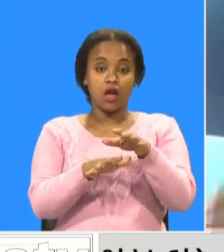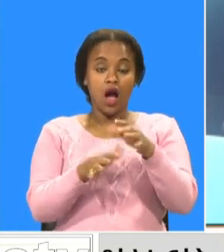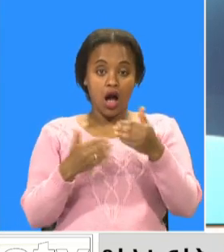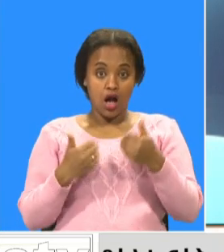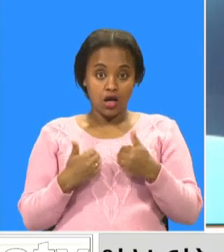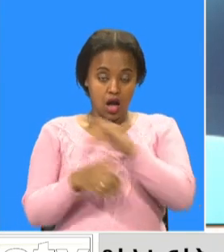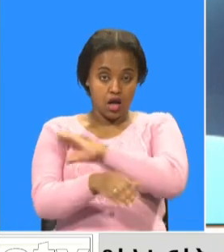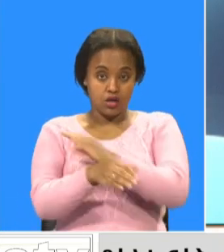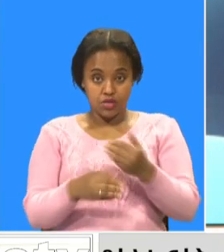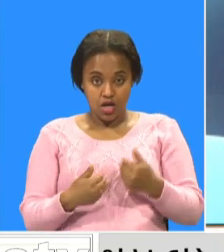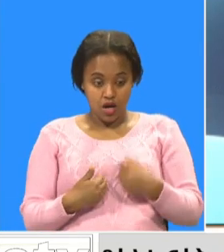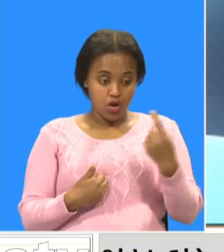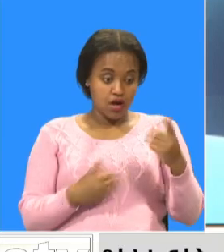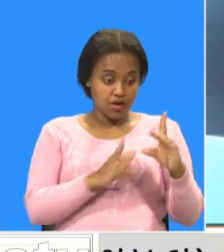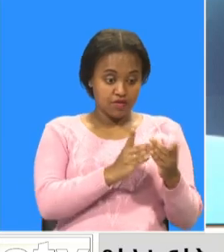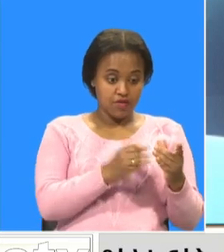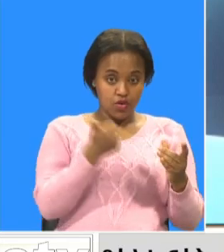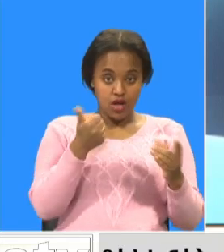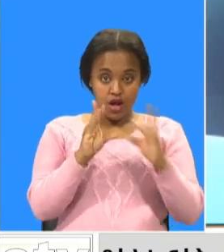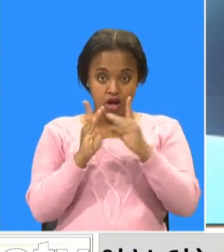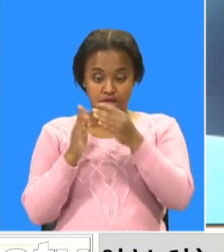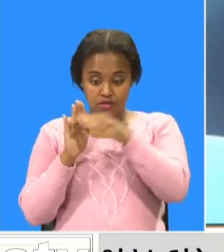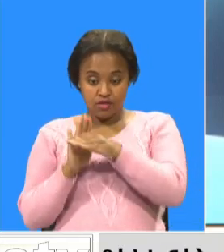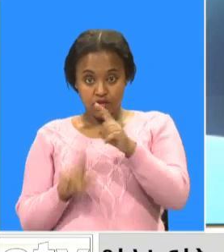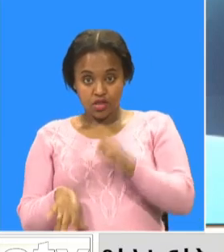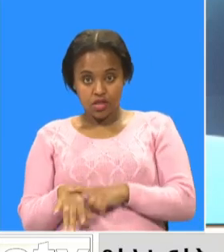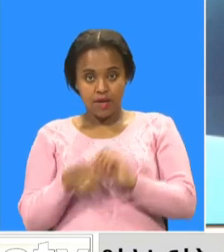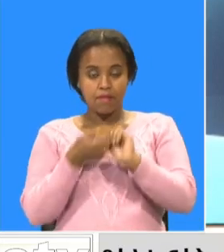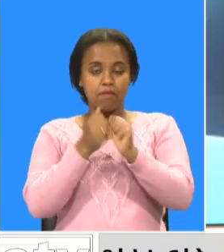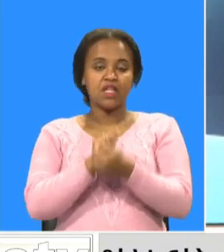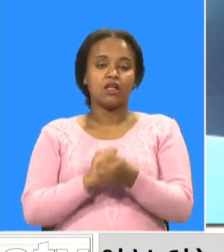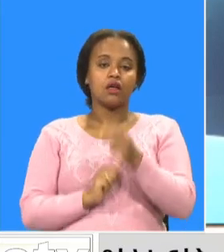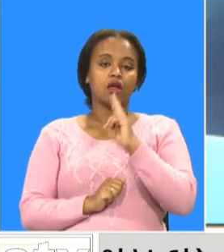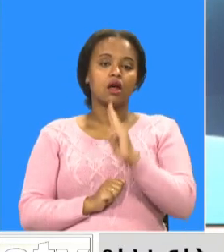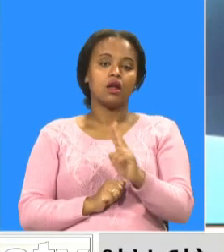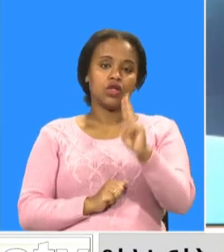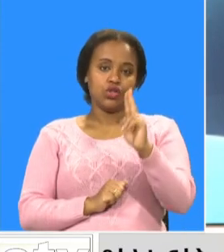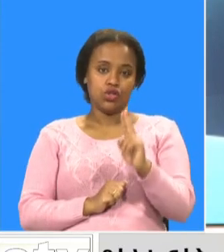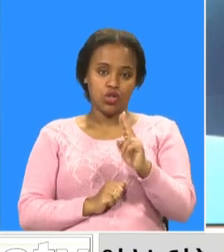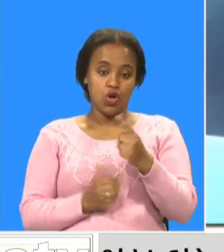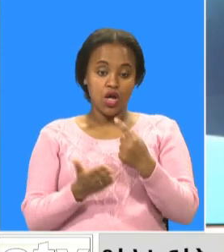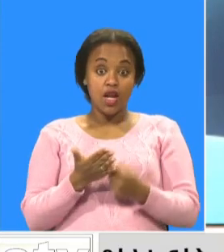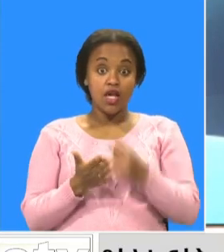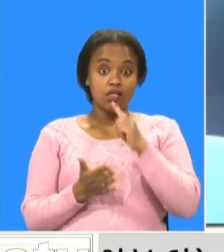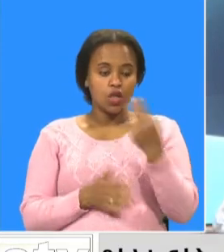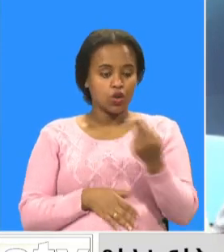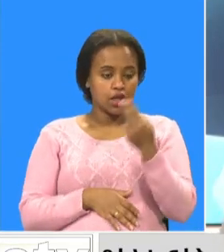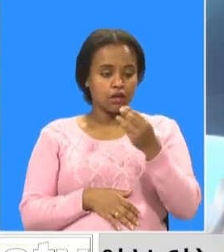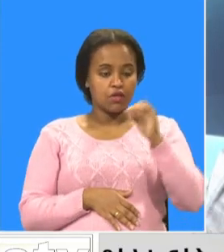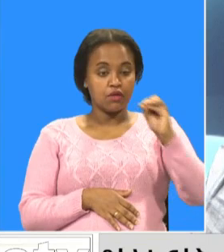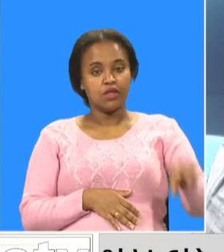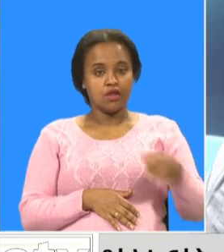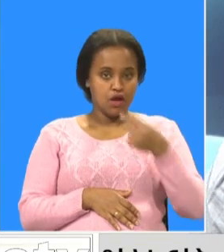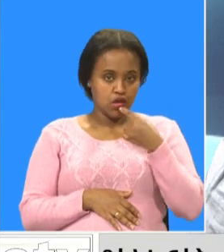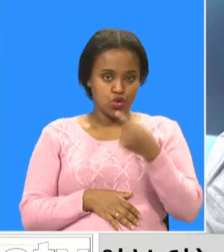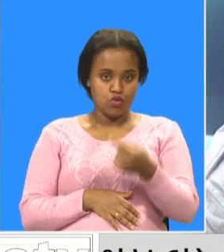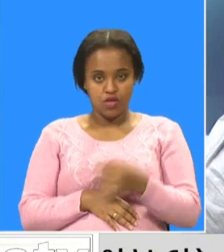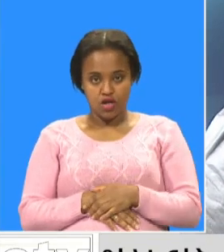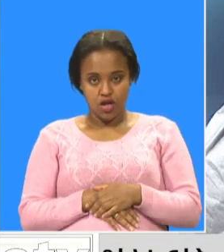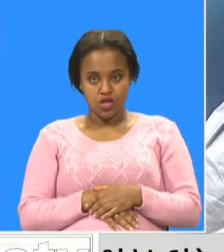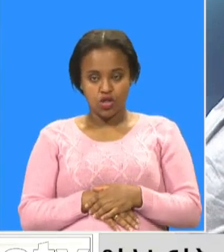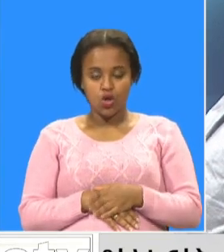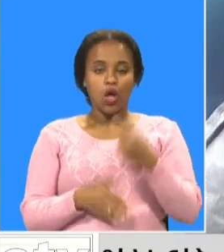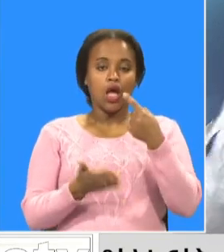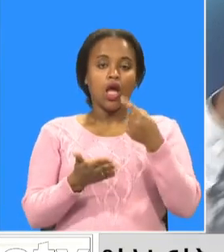ከአንድ ሩም ወደ ሌላ ሩም በሚተደበት ጊዜ እነዚህን የምትቀይራቸው ናቸው። ዩዝ ኤንድ ስሮ የምንለው ለዛ ነው። ሌላው አሁን